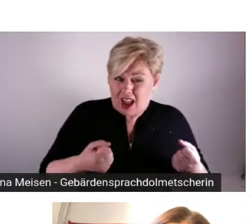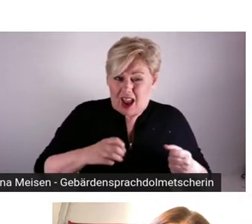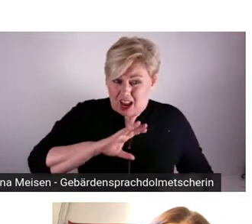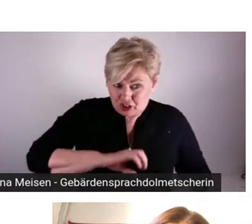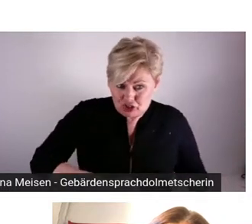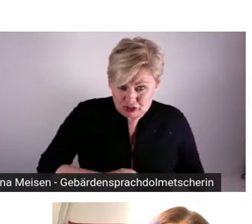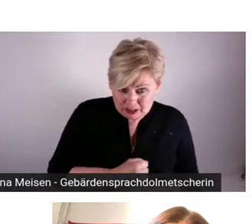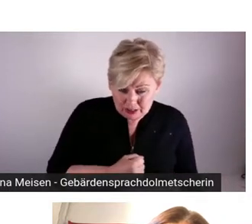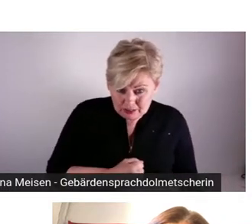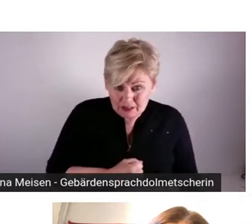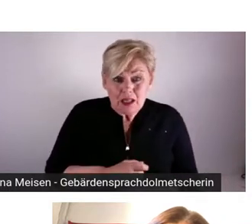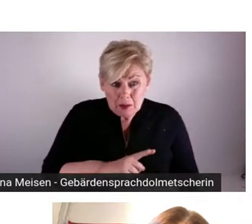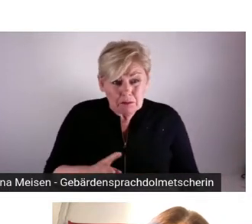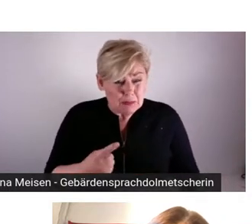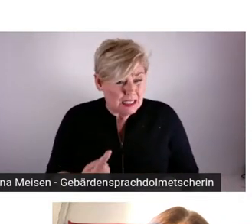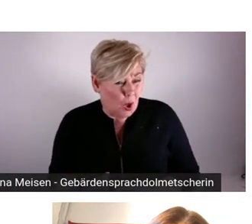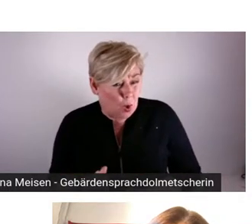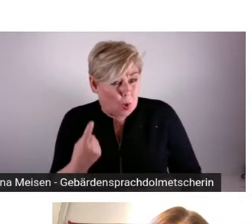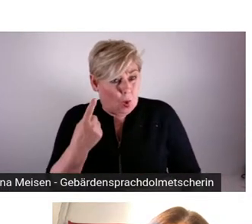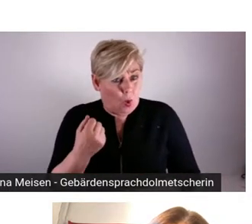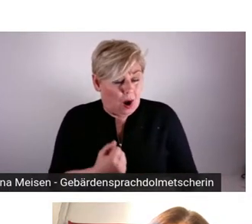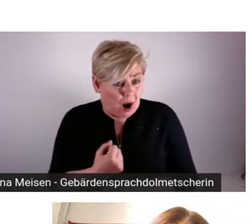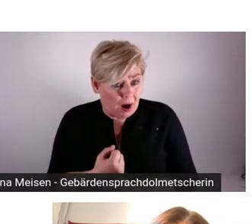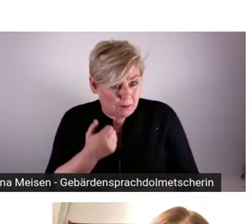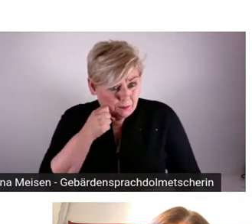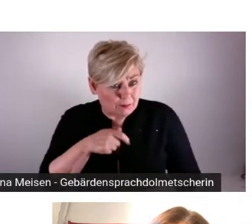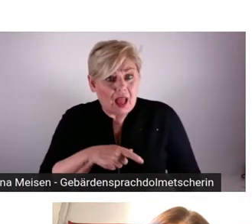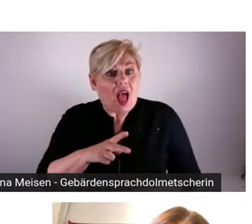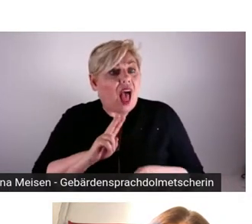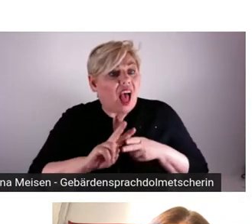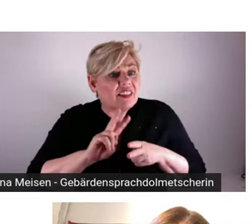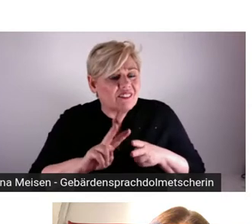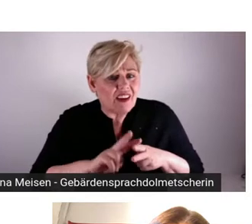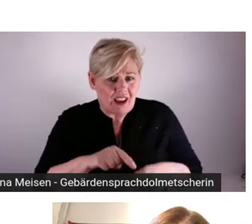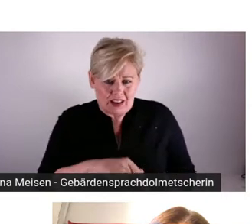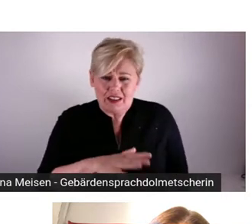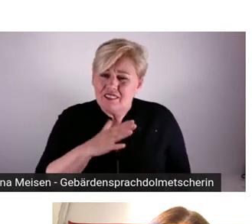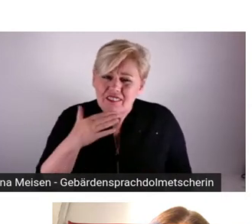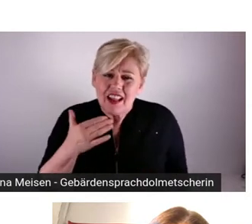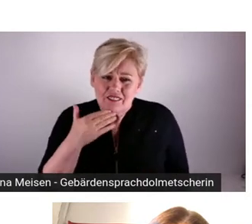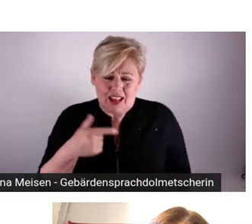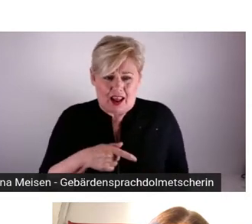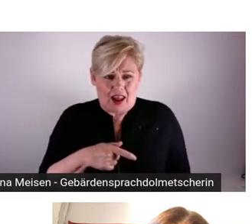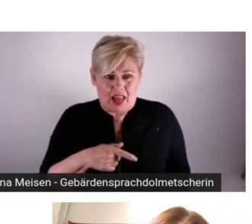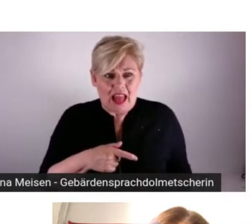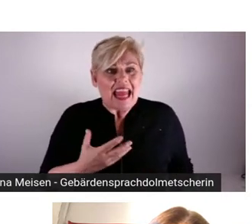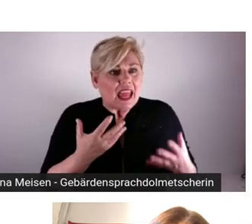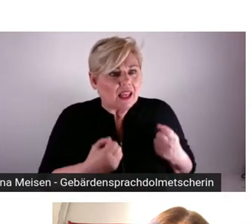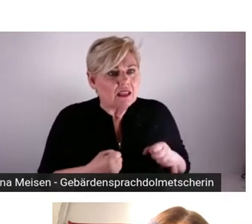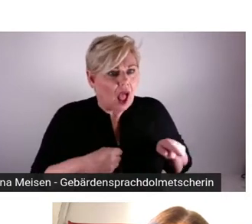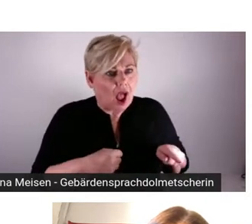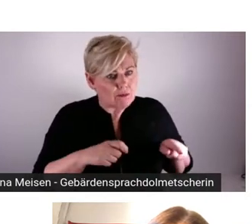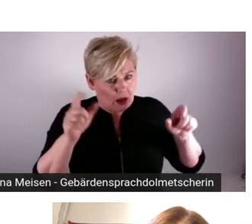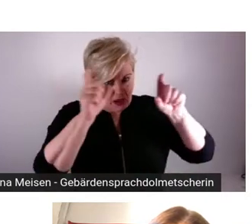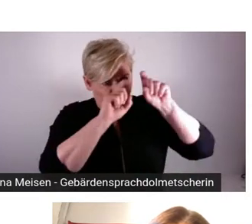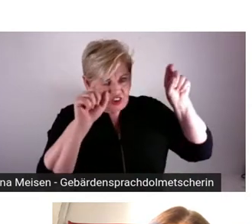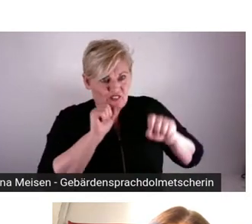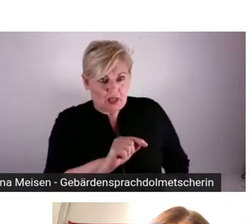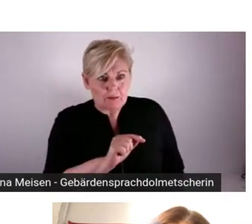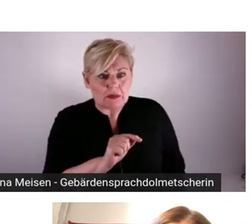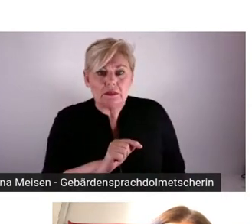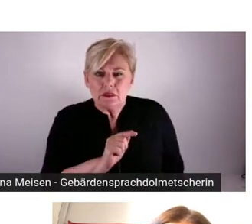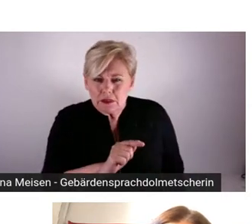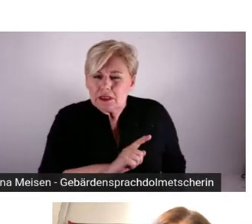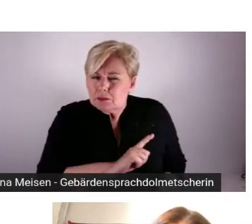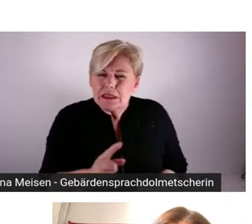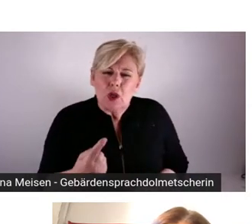bis zum hohen Alter auch durchführen. Im Handwerksbereich sehen Sie sehr, sehr viele Inhaber von Handwerksbetrieben, die bis ins